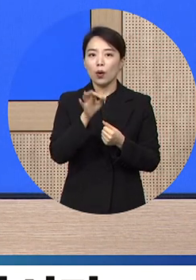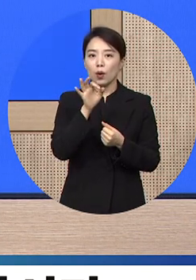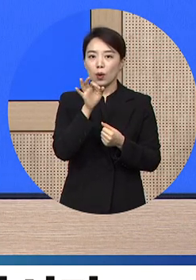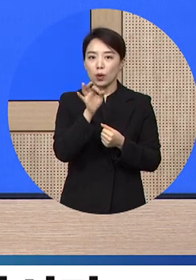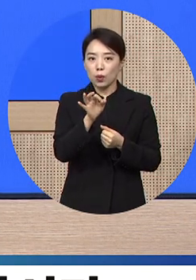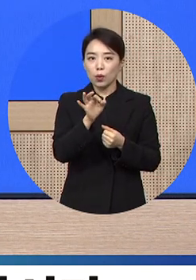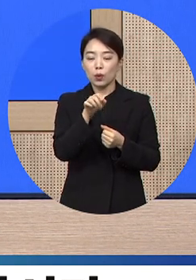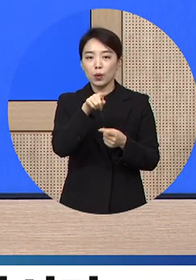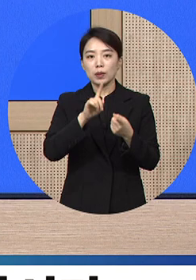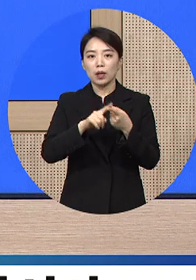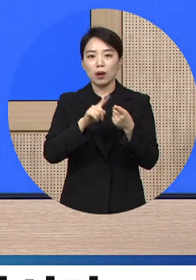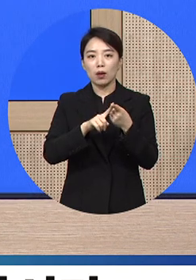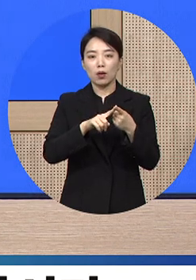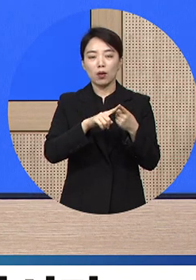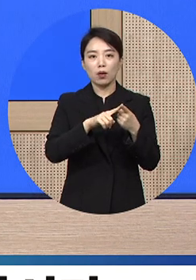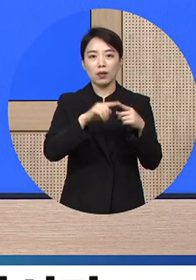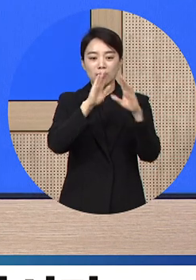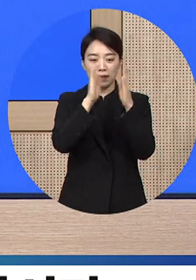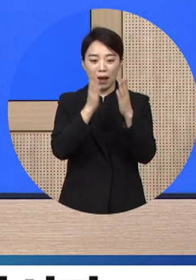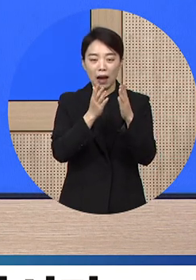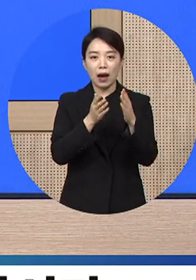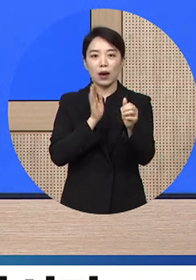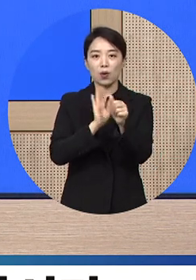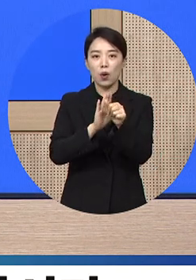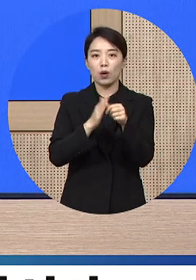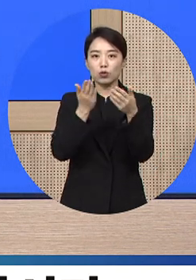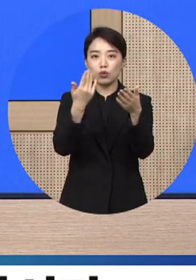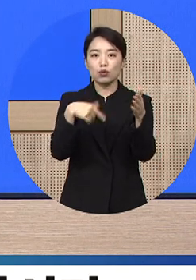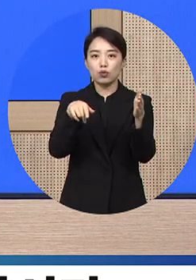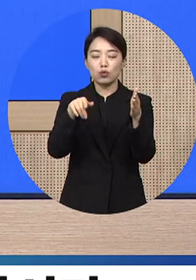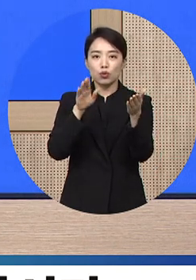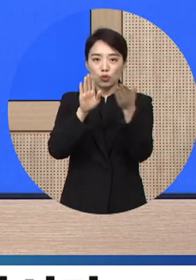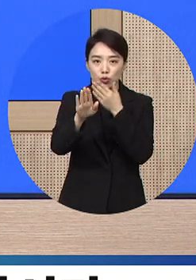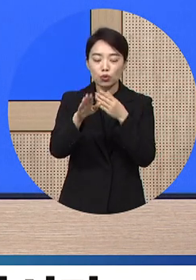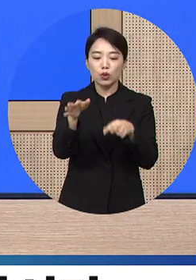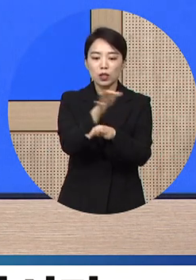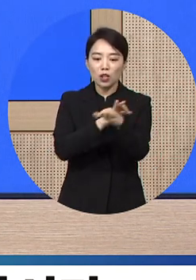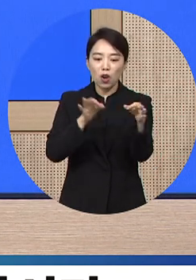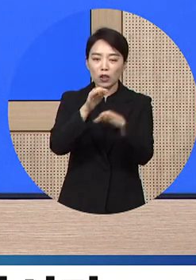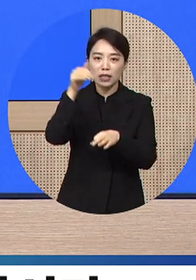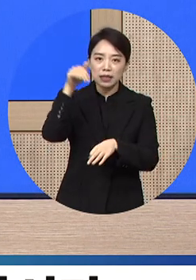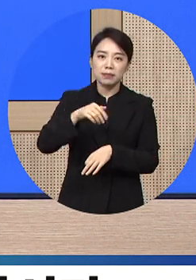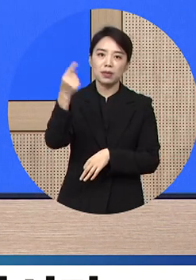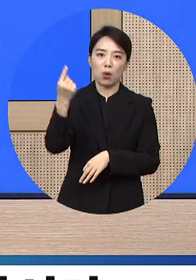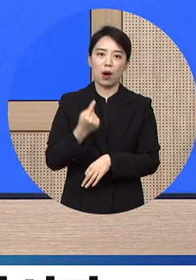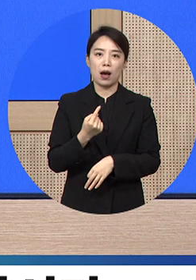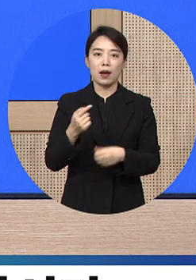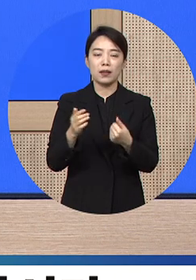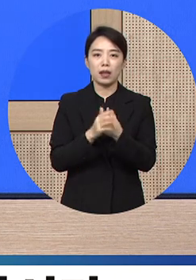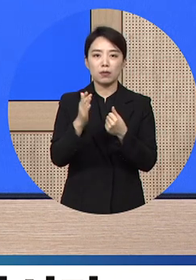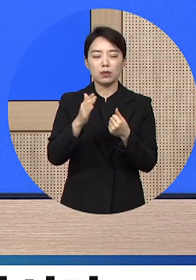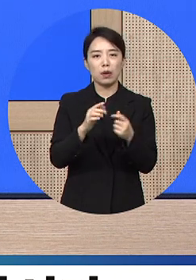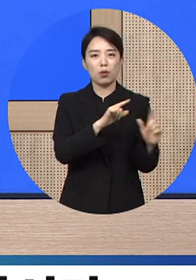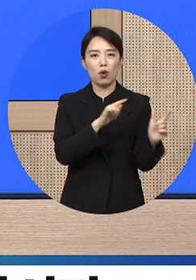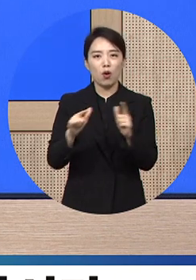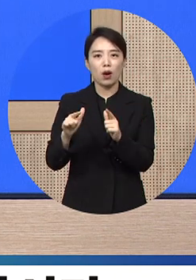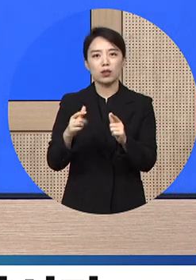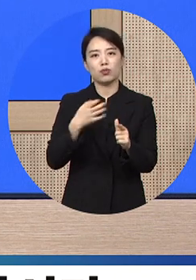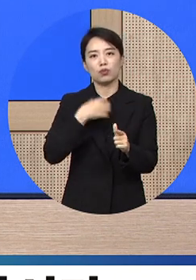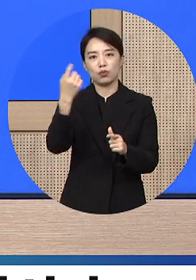무한 공급한 상황에서 지금 이와 같은 경기 침체가 왔기 때문에 구조적이고 복합적인 경제 위기가 올